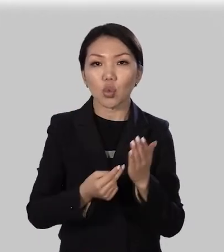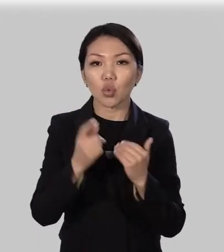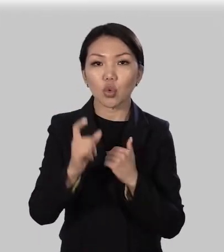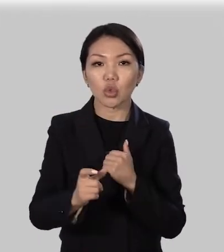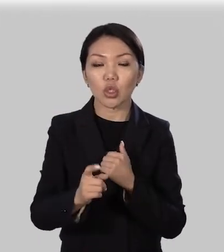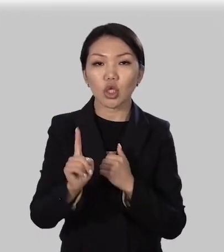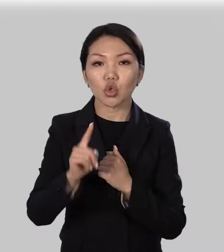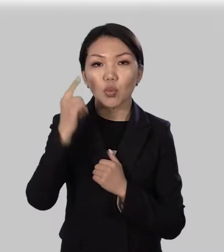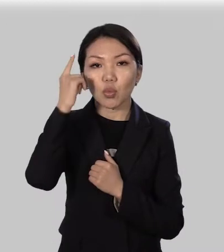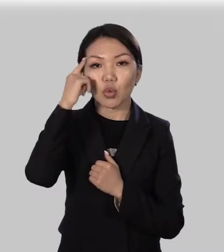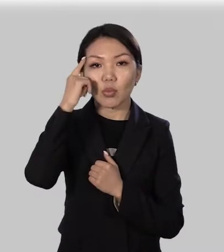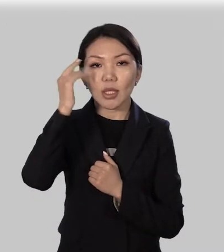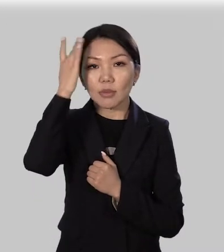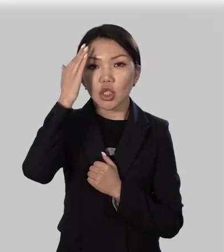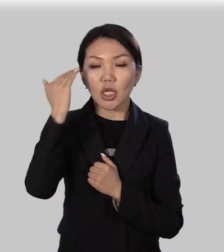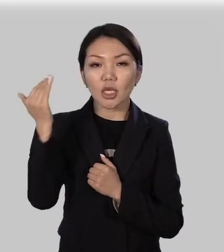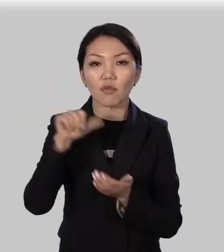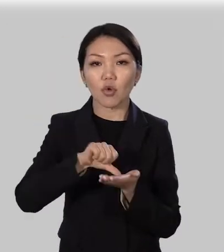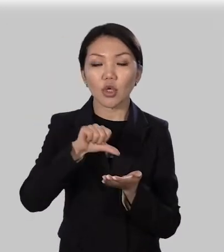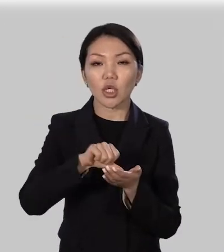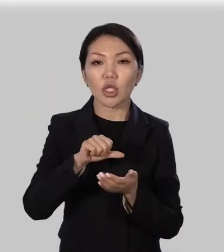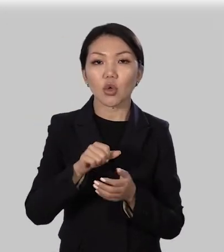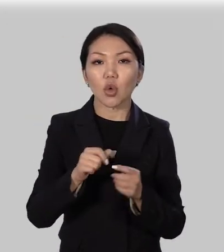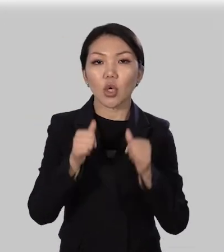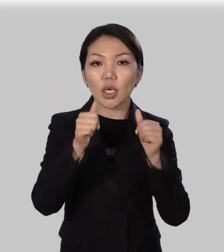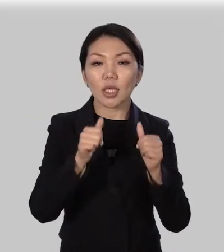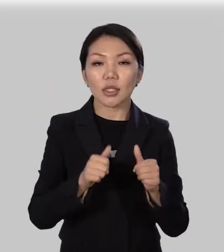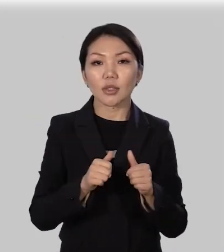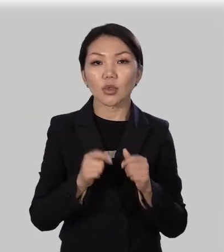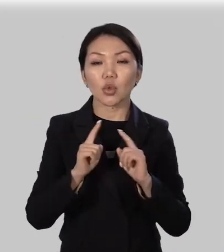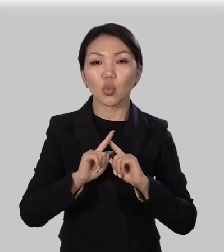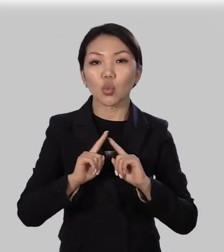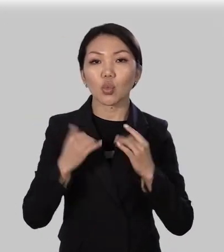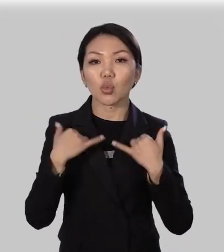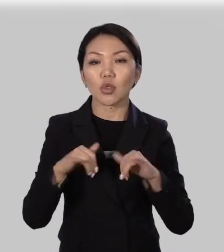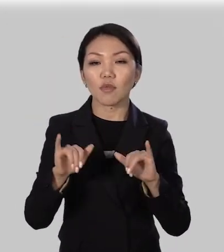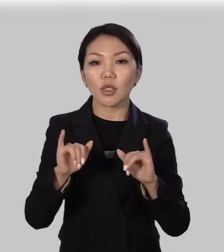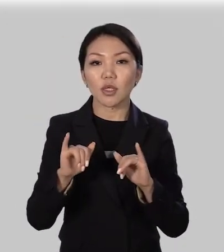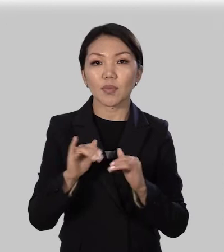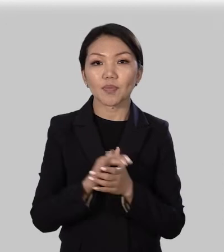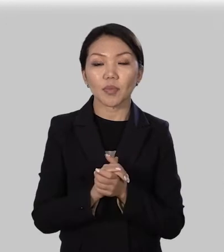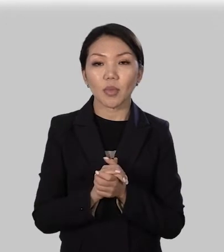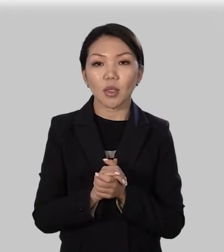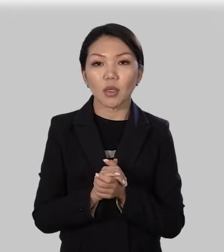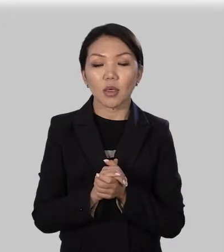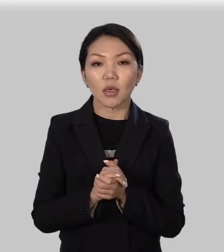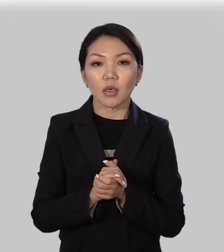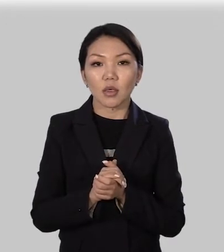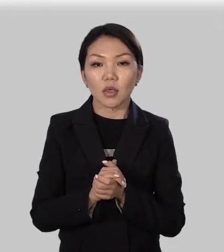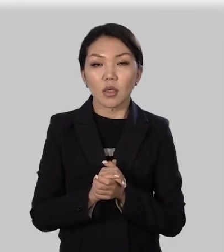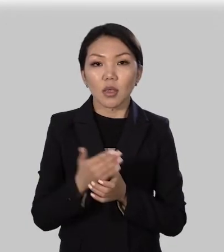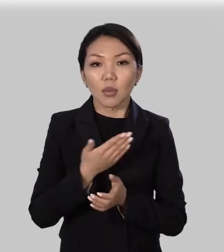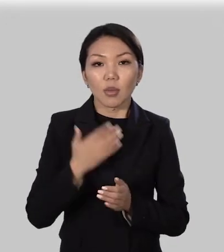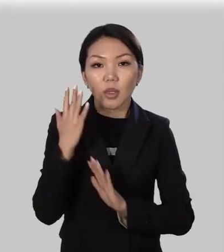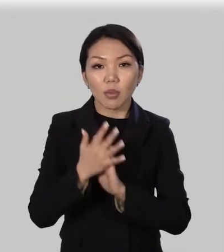герои его картин? Удивительно, но всю прелесть этих полотен мы понимаем не когда любуемся ими, а много позднее,